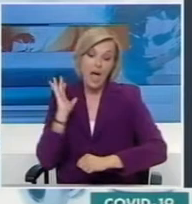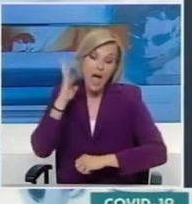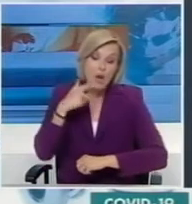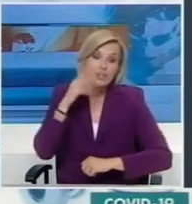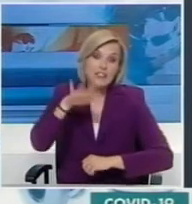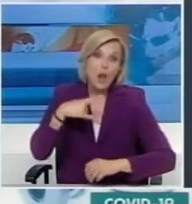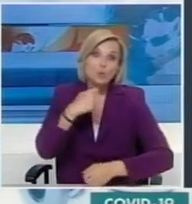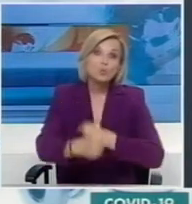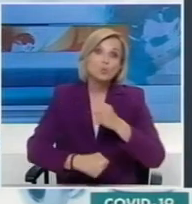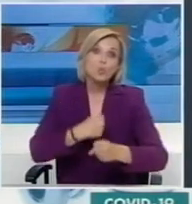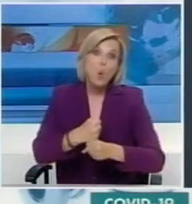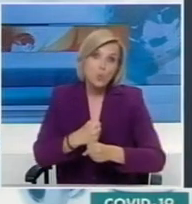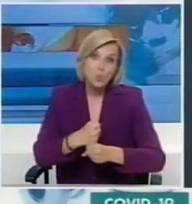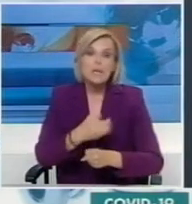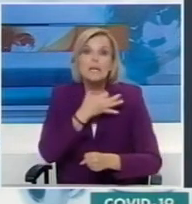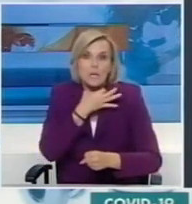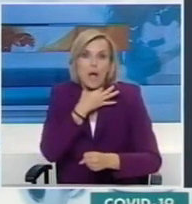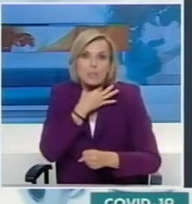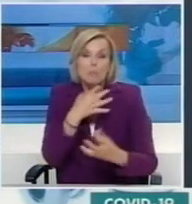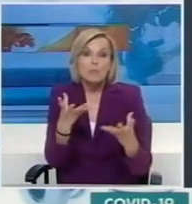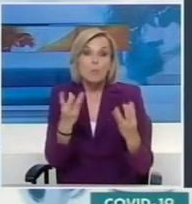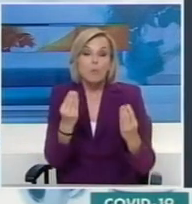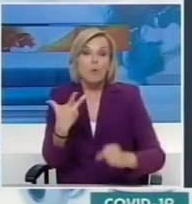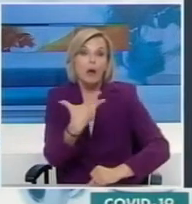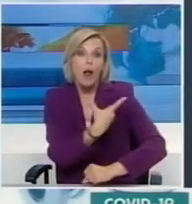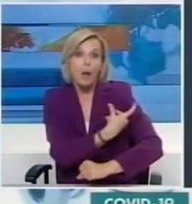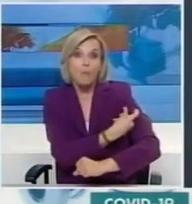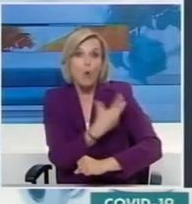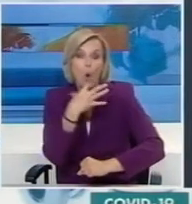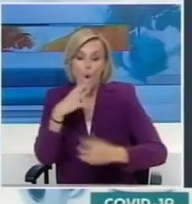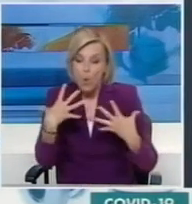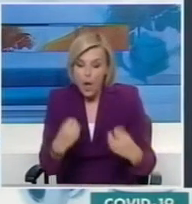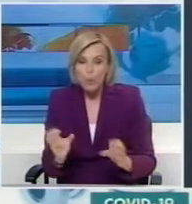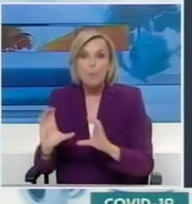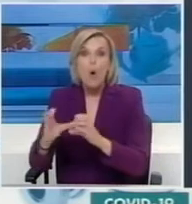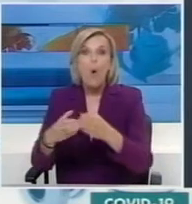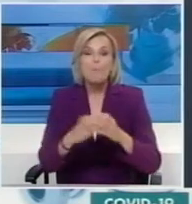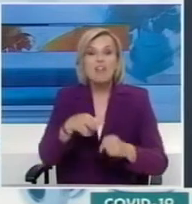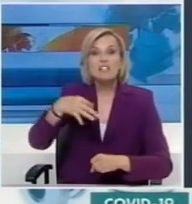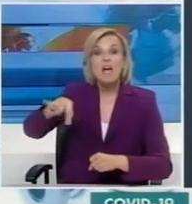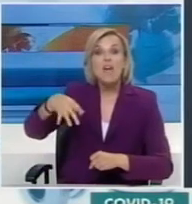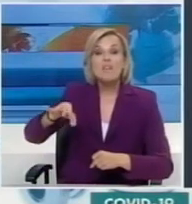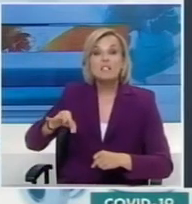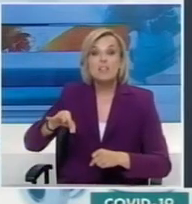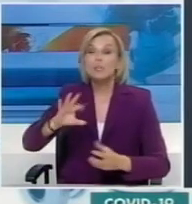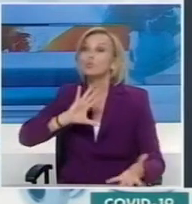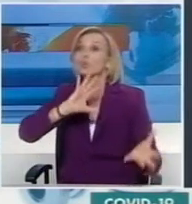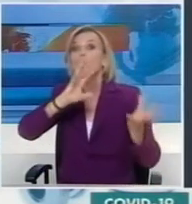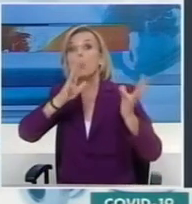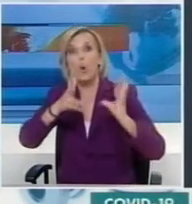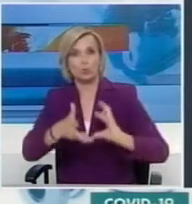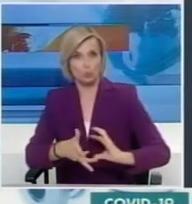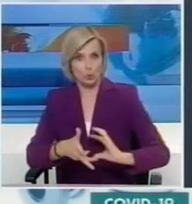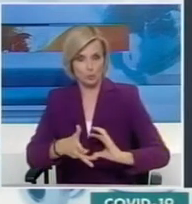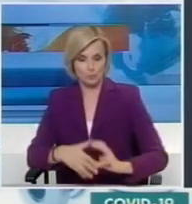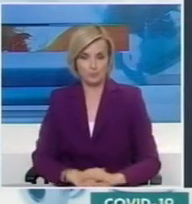οι ομάδες αυξημένου κινδύνου. Υπολογίζεται ότι κάποιες από τις προσπάθειες αυτές μπορούν να οδηγήσουν σε μερικές δεκάδες εκατομμύρια δόσεις εμβολίων μέχρι το τέλος του